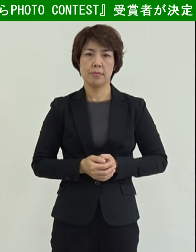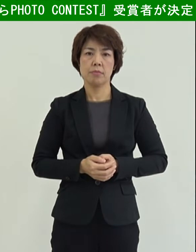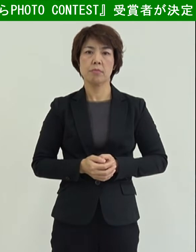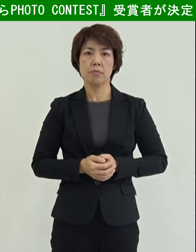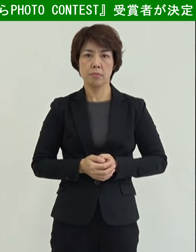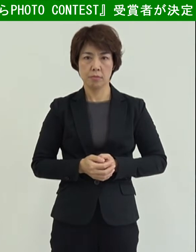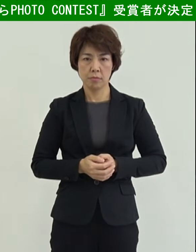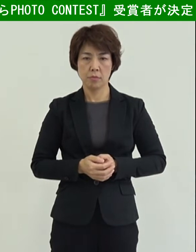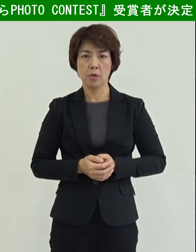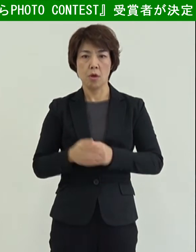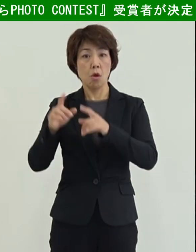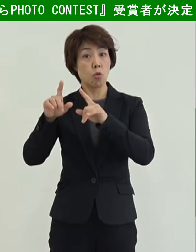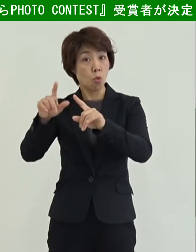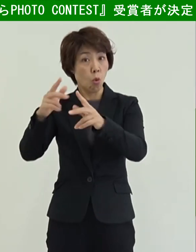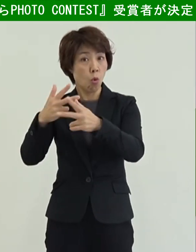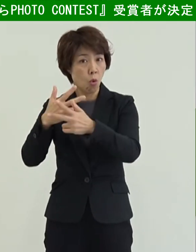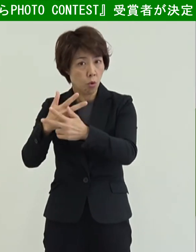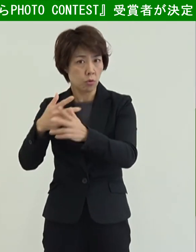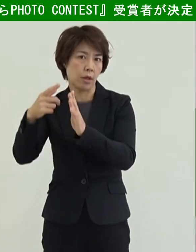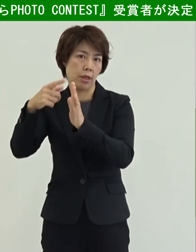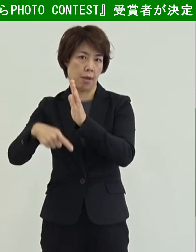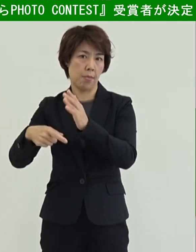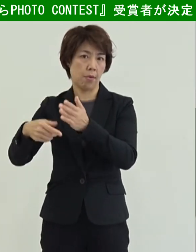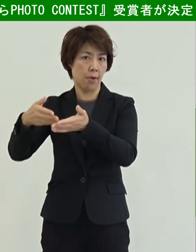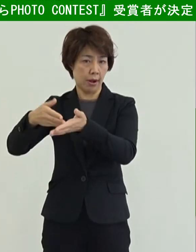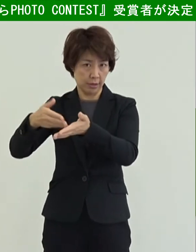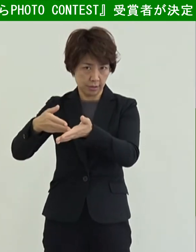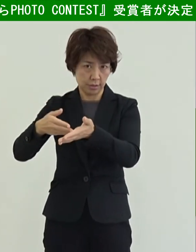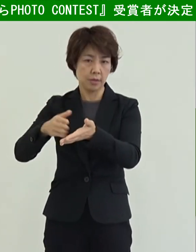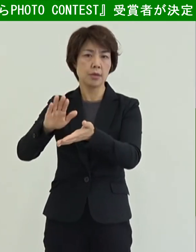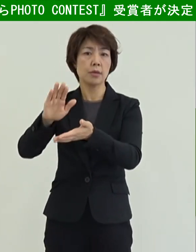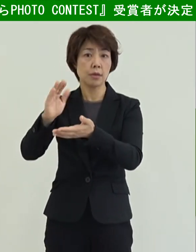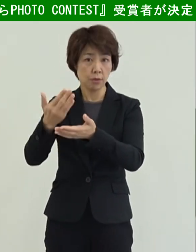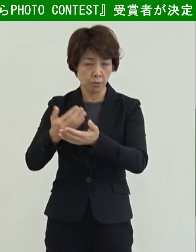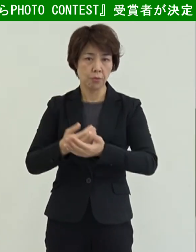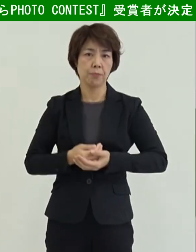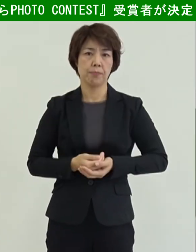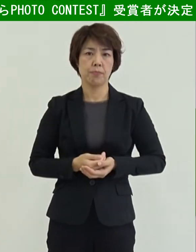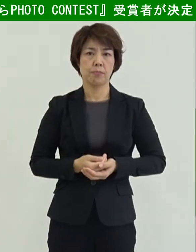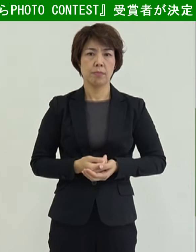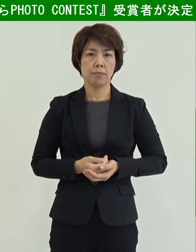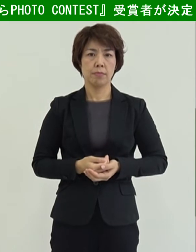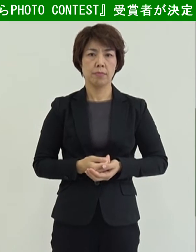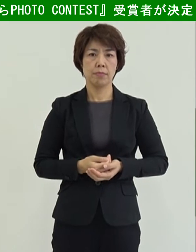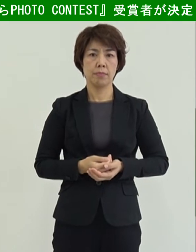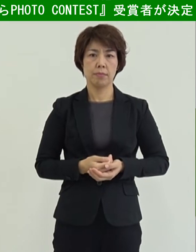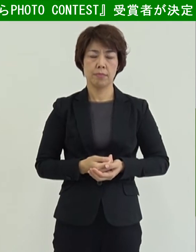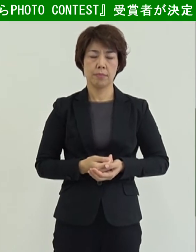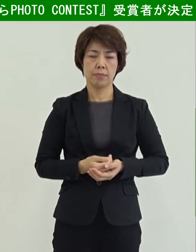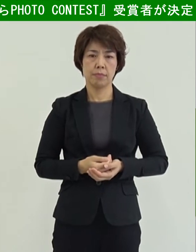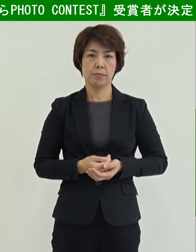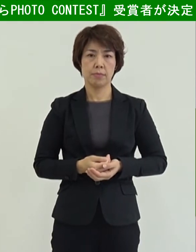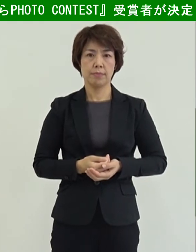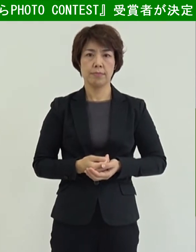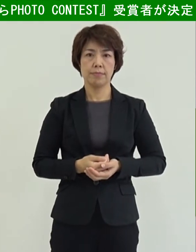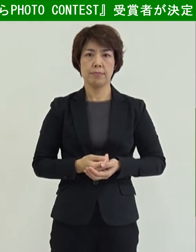これを話としてはその東北のお話ではあるんですけどもその